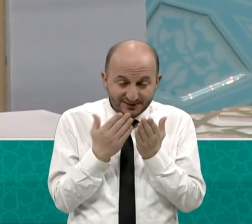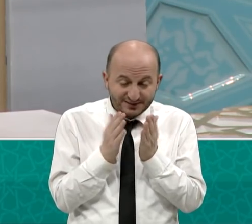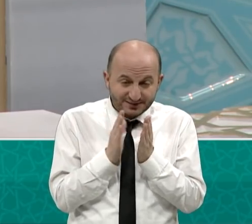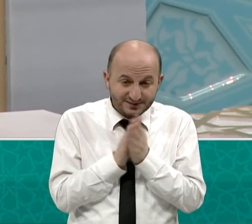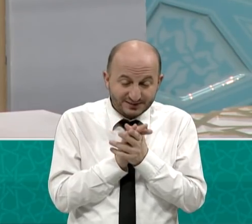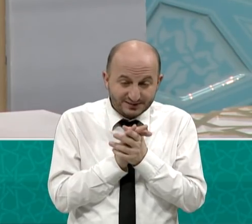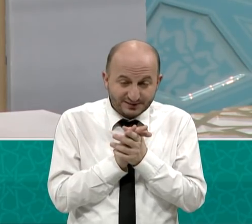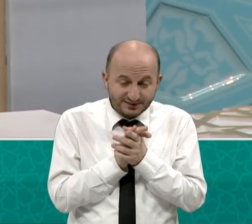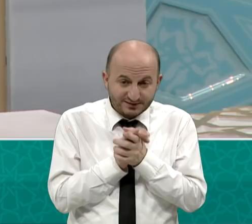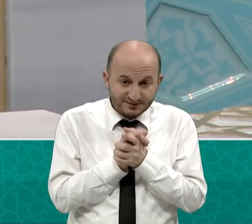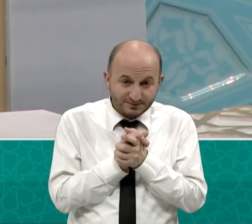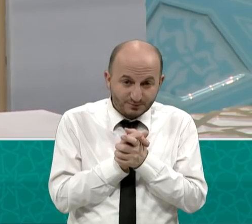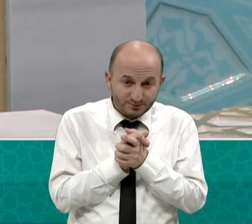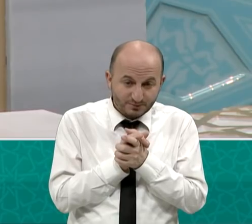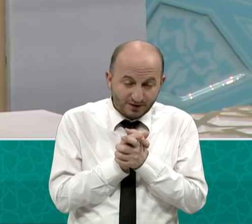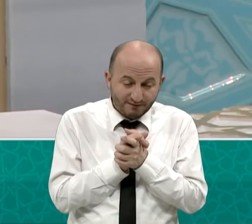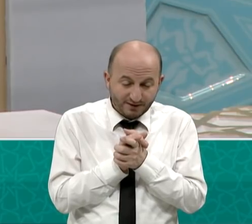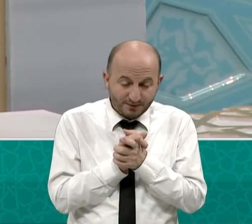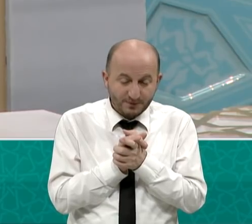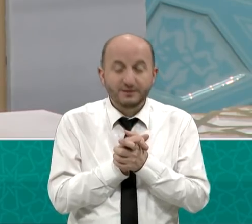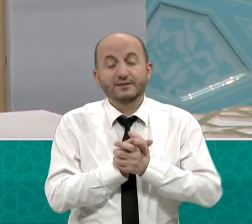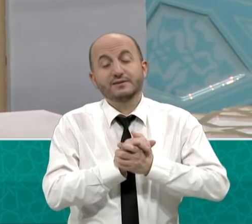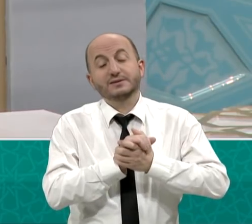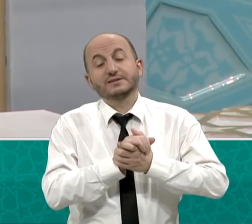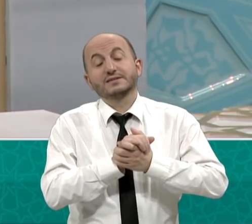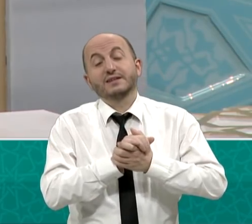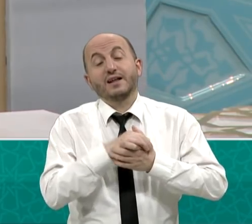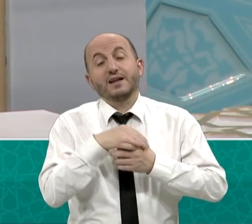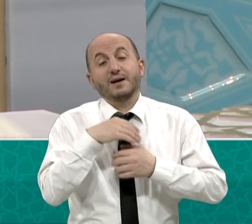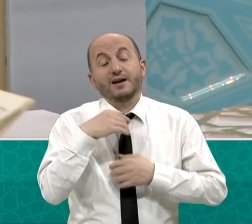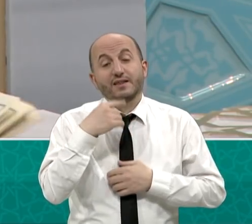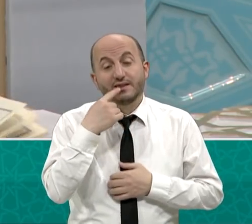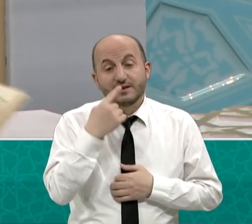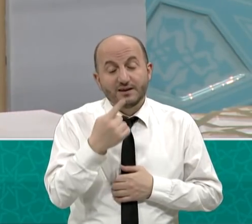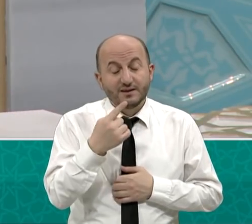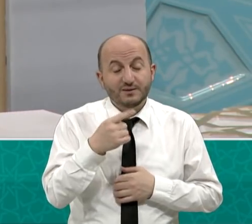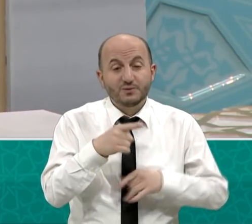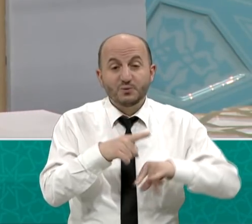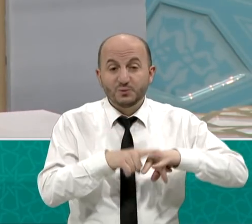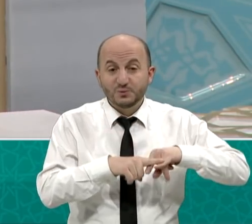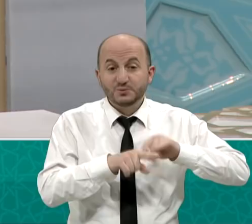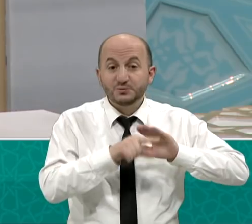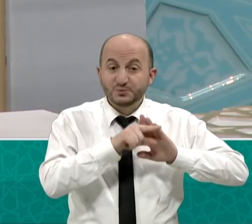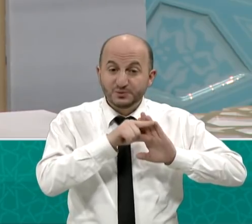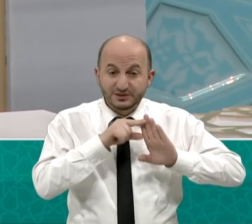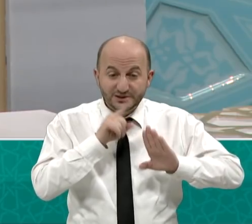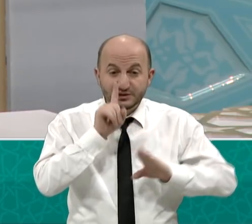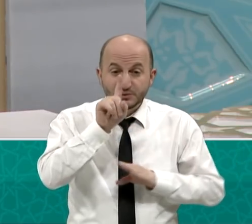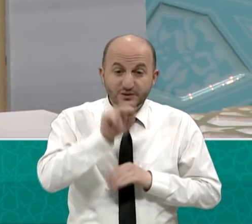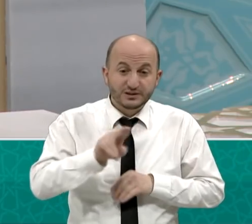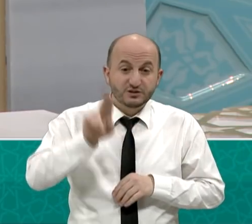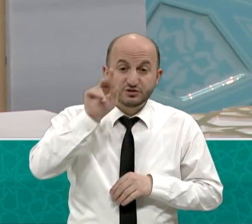قَبْلِهِ Kitab-ı Musa imamen ve rahme diyerek Rabbimiz Hud suresinin 17.